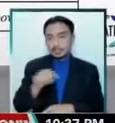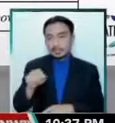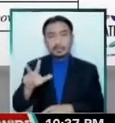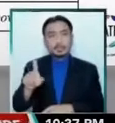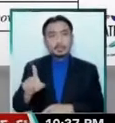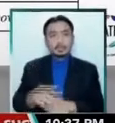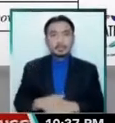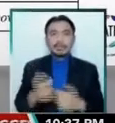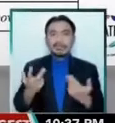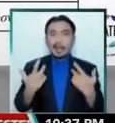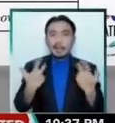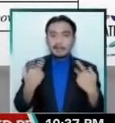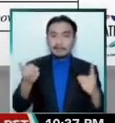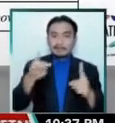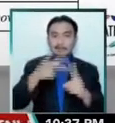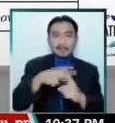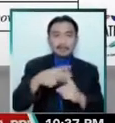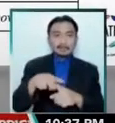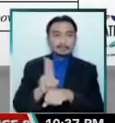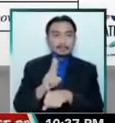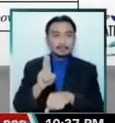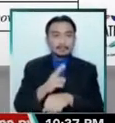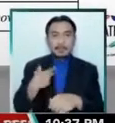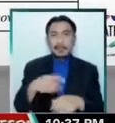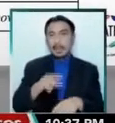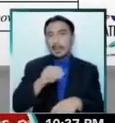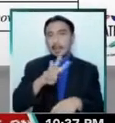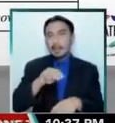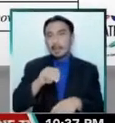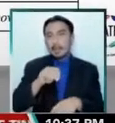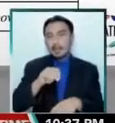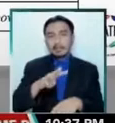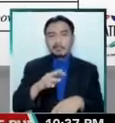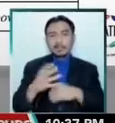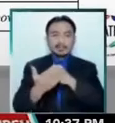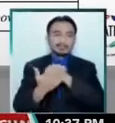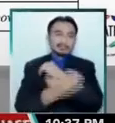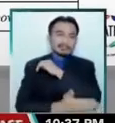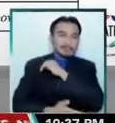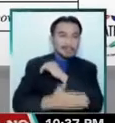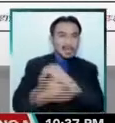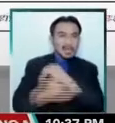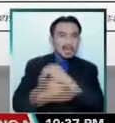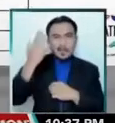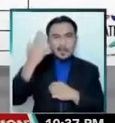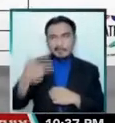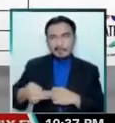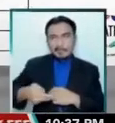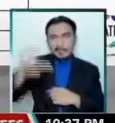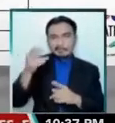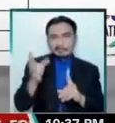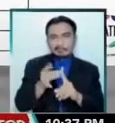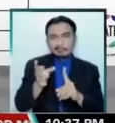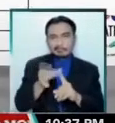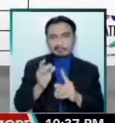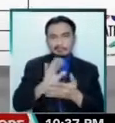rin sa January 16 hanggang 31, 14 na bansa pa ang inilagay sa red list dahil sa mataas na bantay. Grabe no? Red list means is